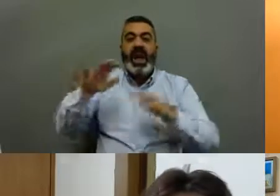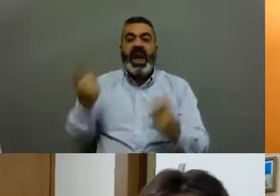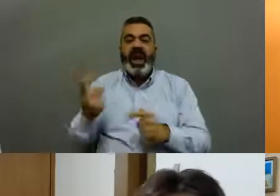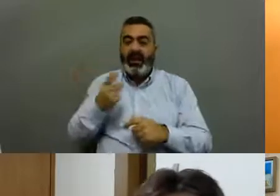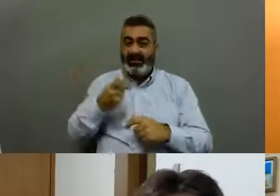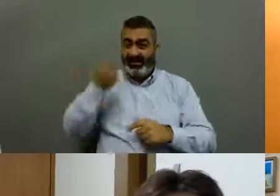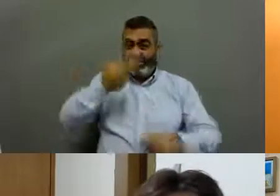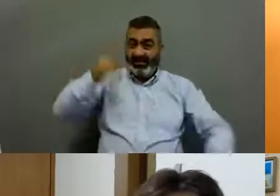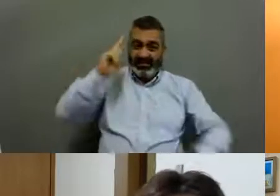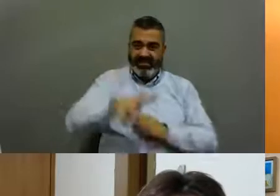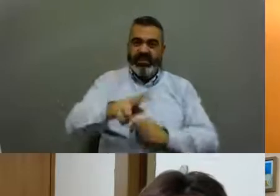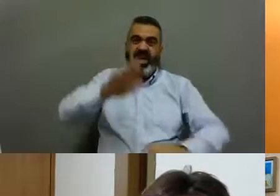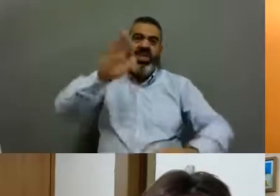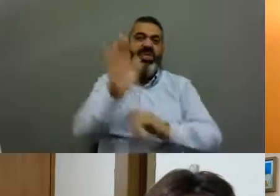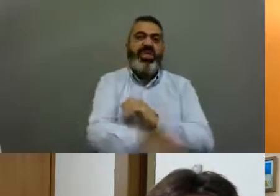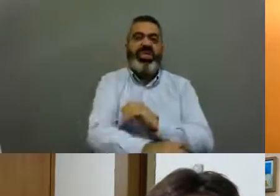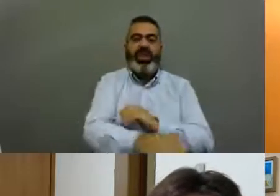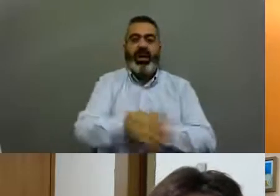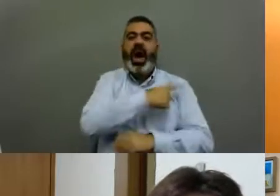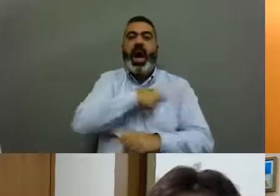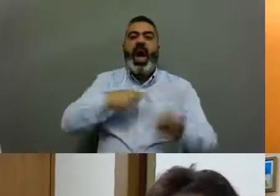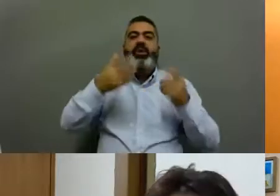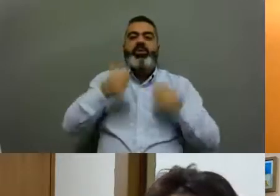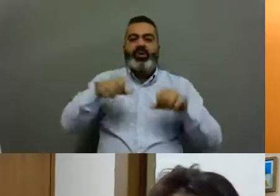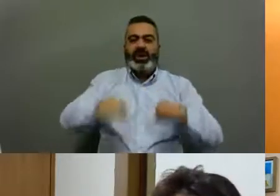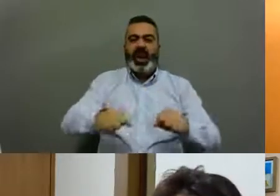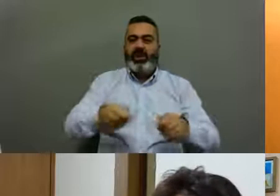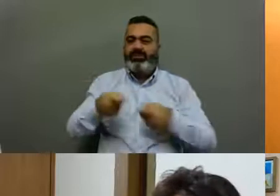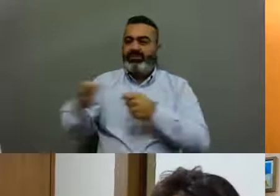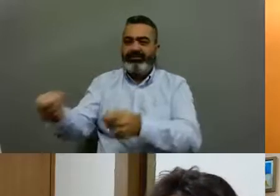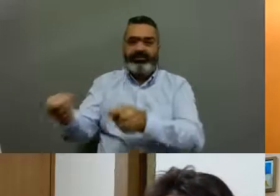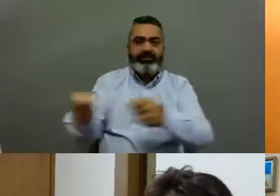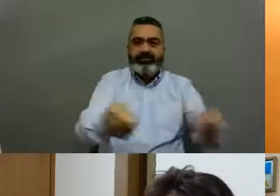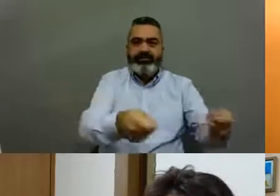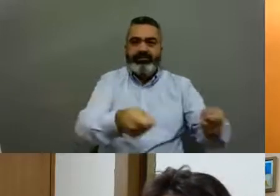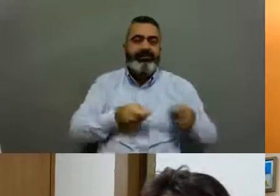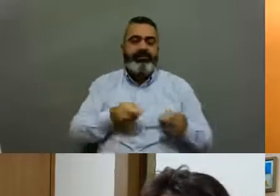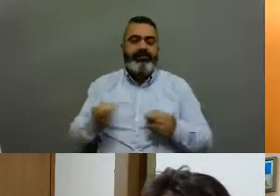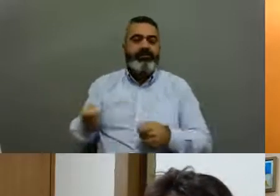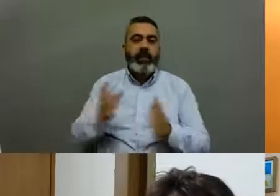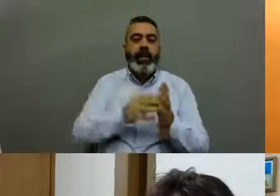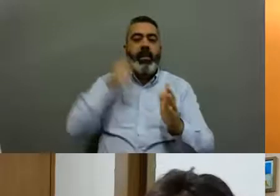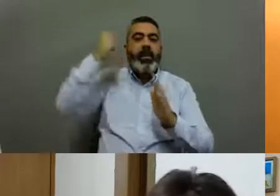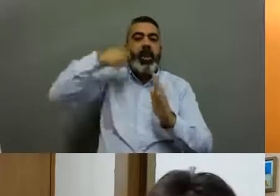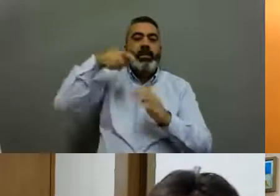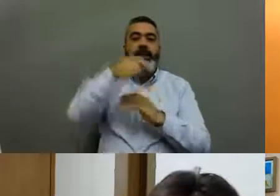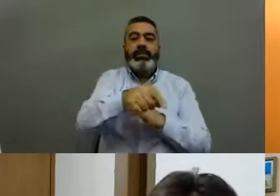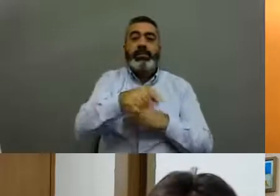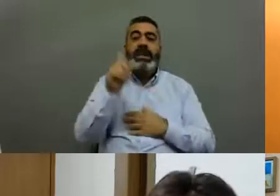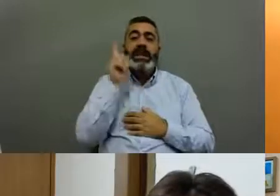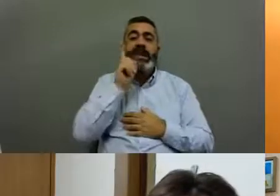συγκεκριμένες σχέσεις δύναμης και εξουσίας. Για παράδειγμα, η πρώτη ταινία, τι σημαίνει να είσαι